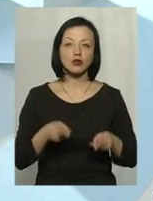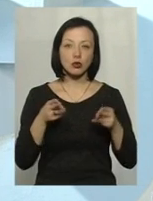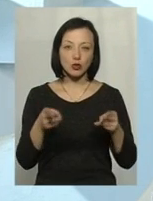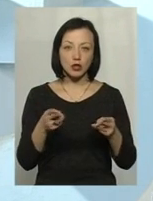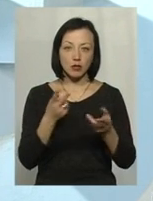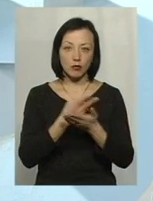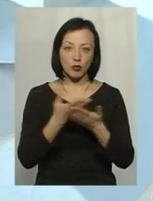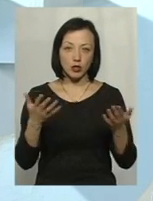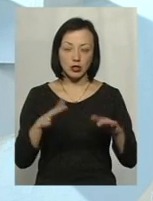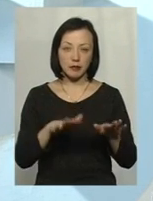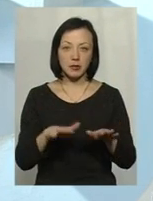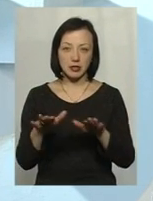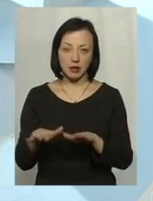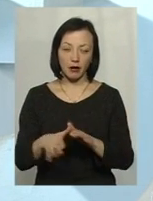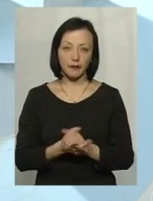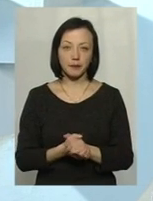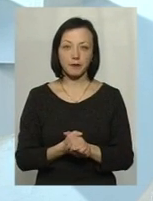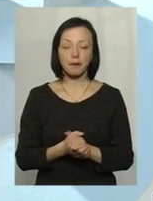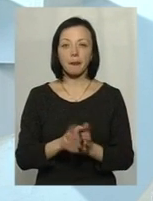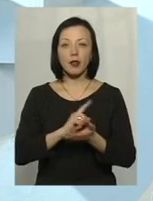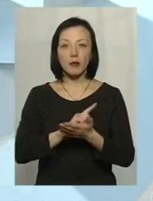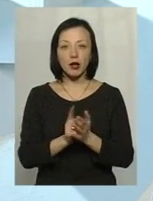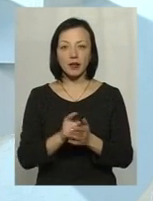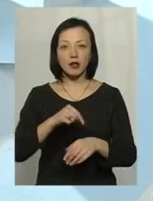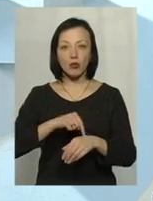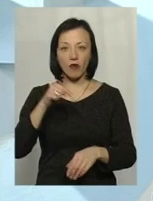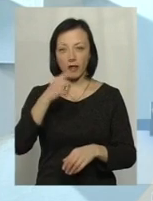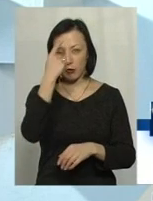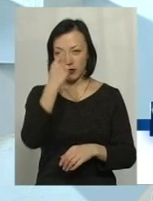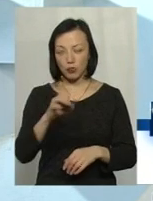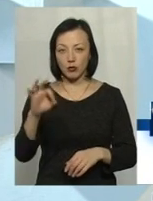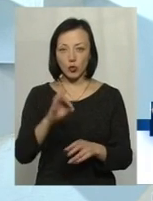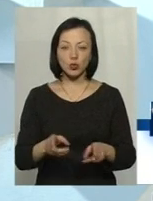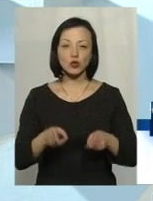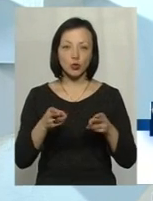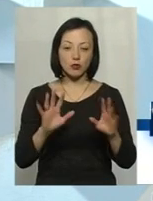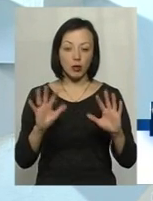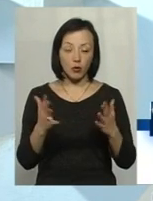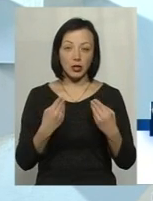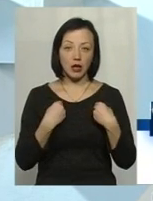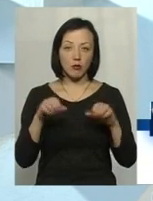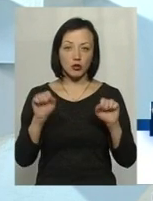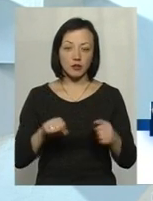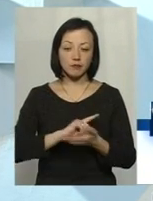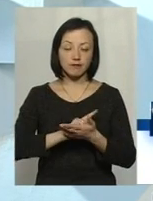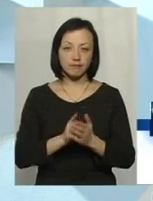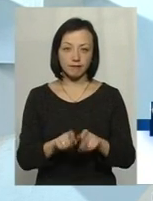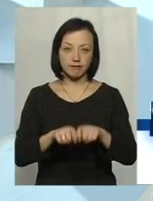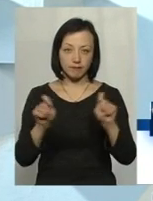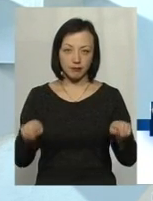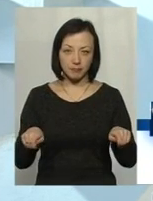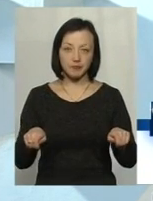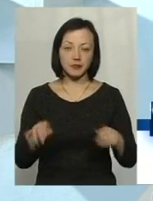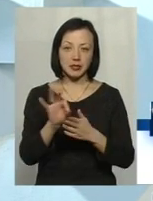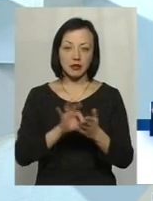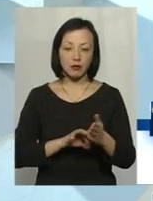місцях. Тобто оперативне реагування на повідомлення про злочинні пригоди дає нам можливість оперативно розкривати за